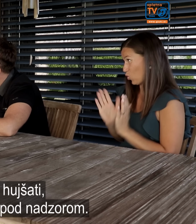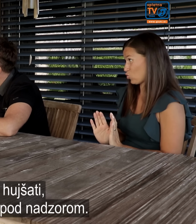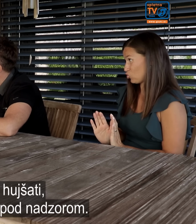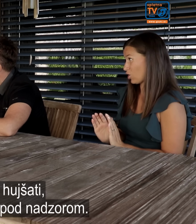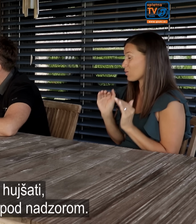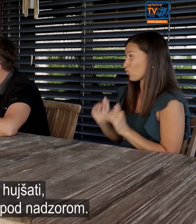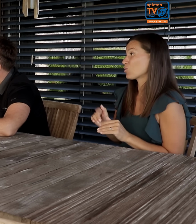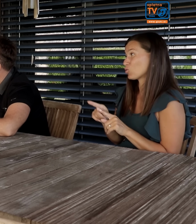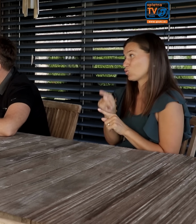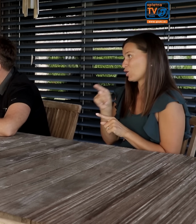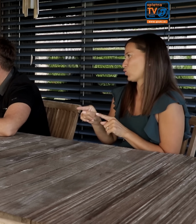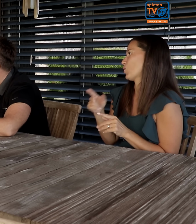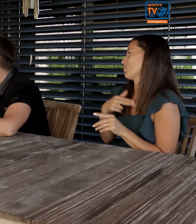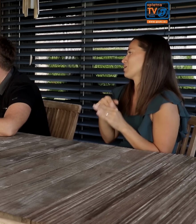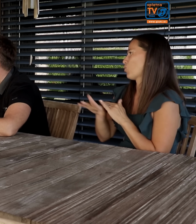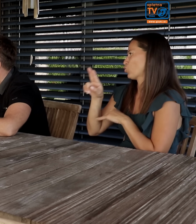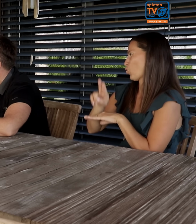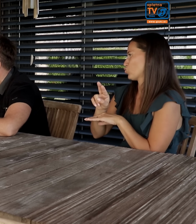tudi to imeti pod kontrolo.